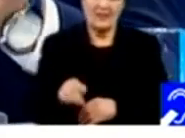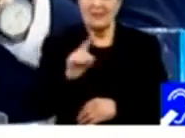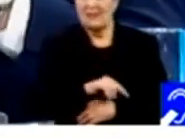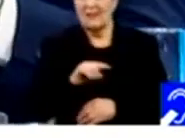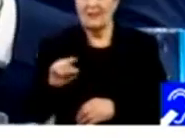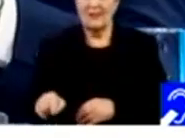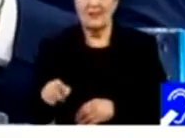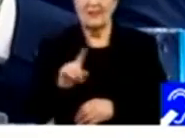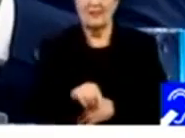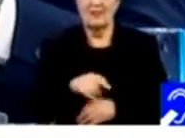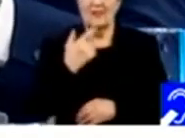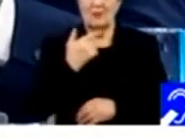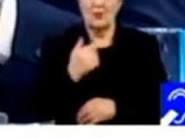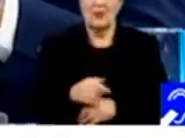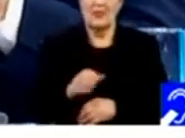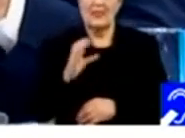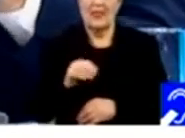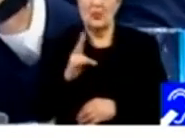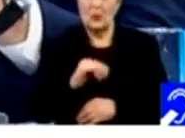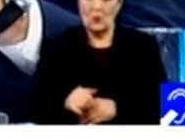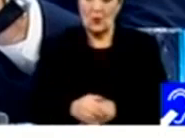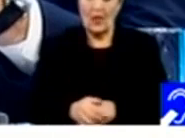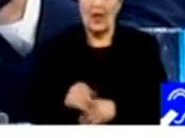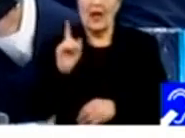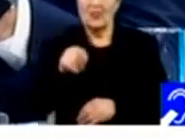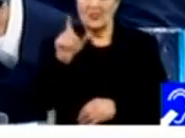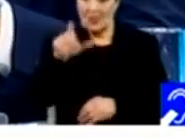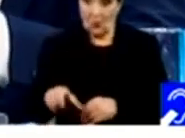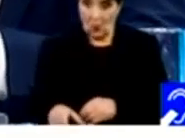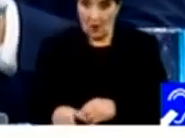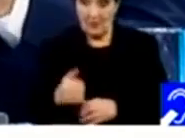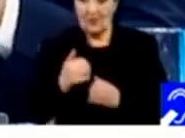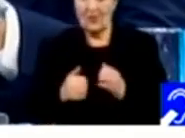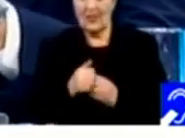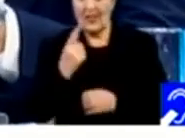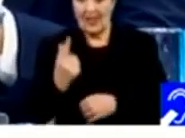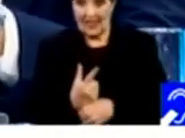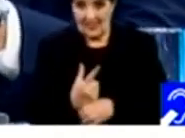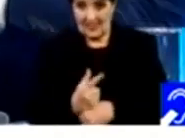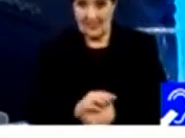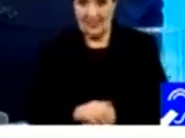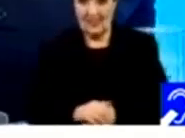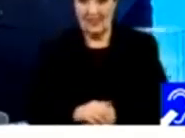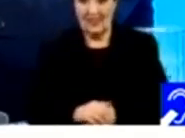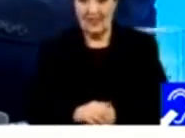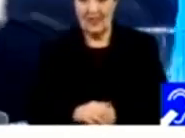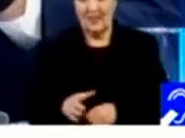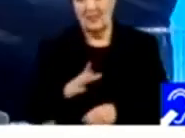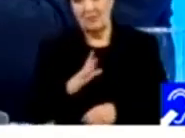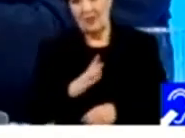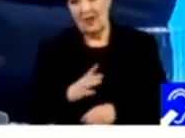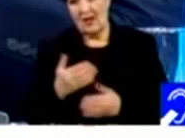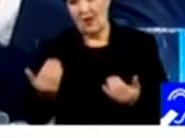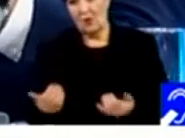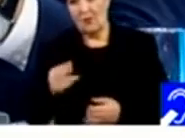criminale. Nu, și adresa doamnei Sandu. Iată, acel individ face de fiecare dată sluj înainte lui Plahotniuc, acum